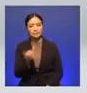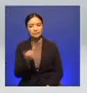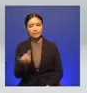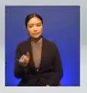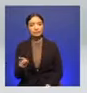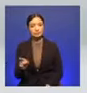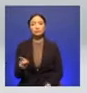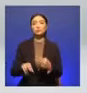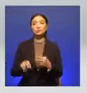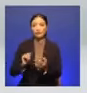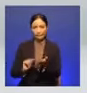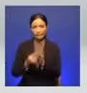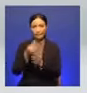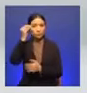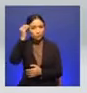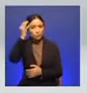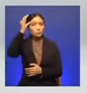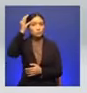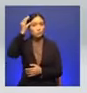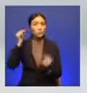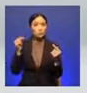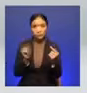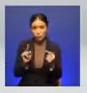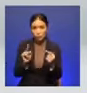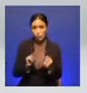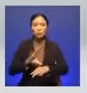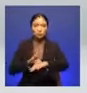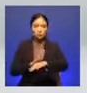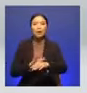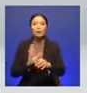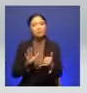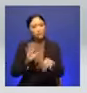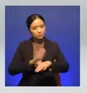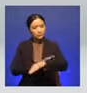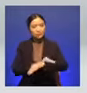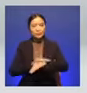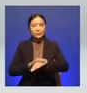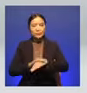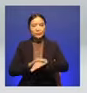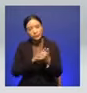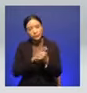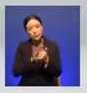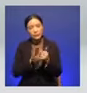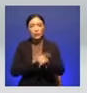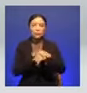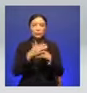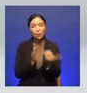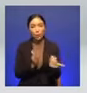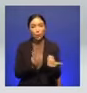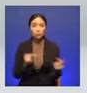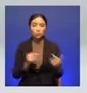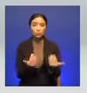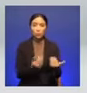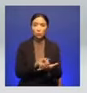แรกเรามีความรู้ครับทางมูลนิธิเนี่ยมีความรู้เรื่องการนวดสัมผัสเด็กลูกคนชั้นกลางเนี่ยนะครับลูกคนรวยเนี่ย